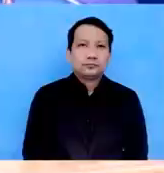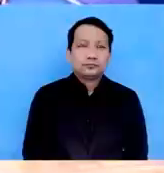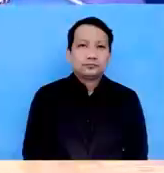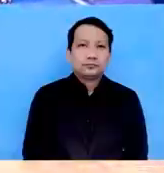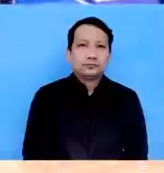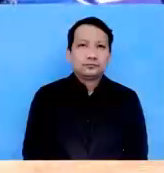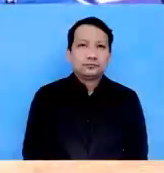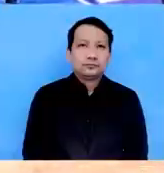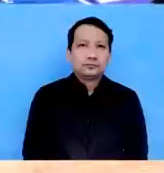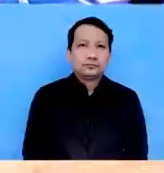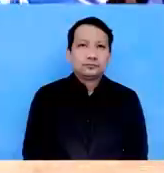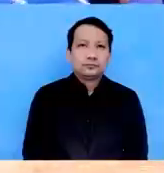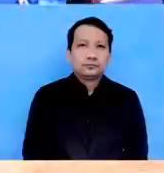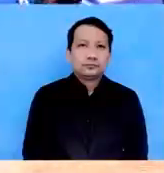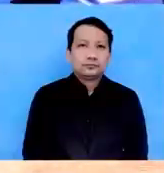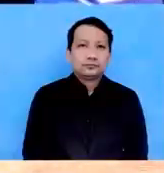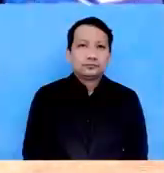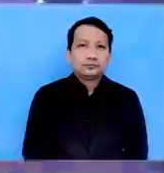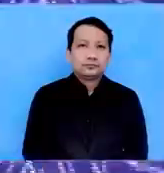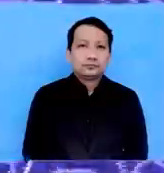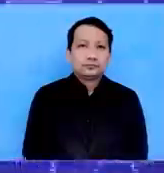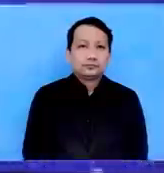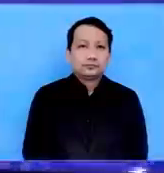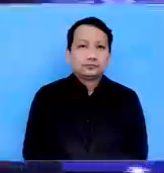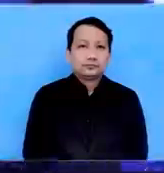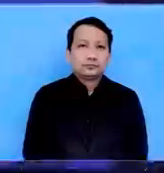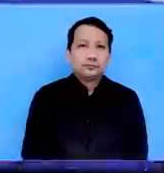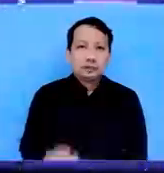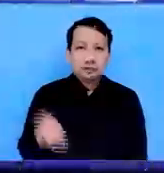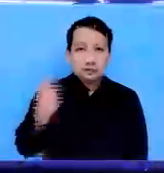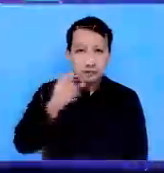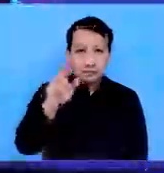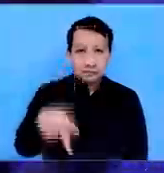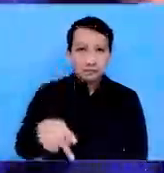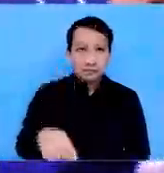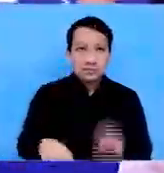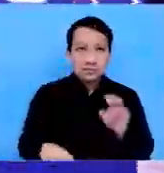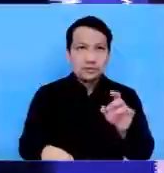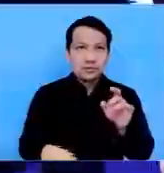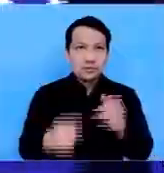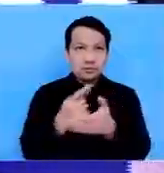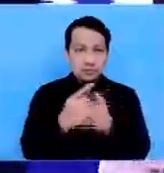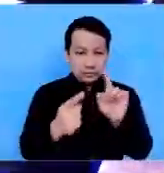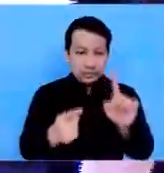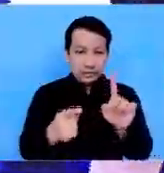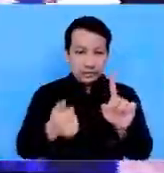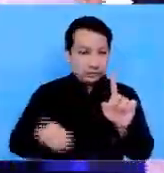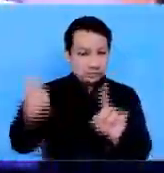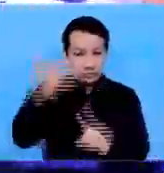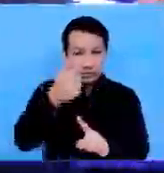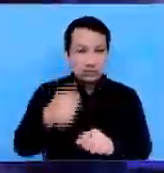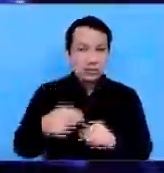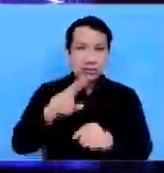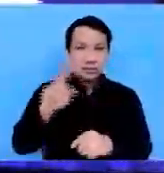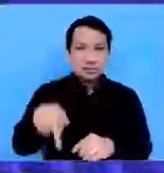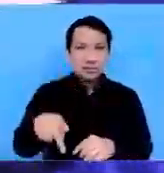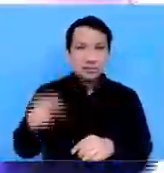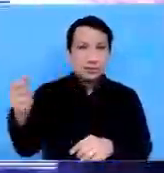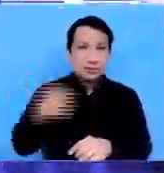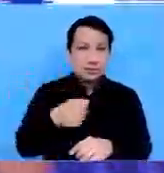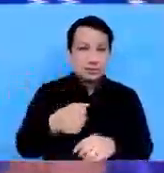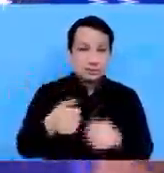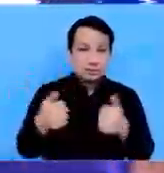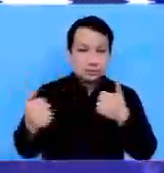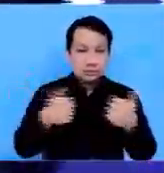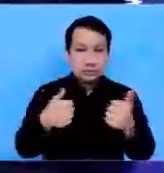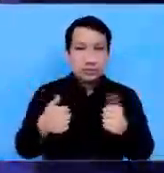Game number one goes to the UP Fighting Maroons. 72. One win away na lang ang UP Fighting Maroons bago masungkit ang back-to-back